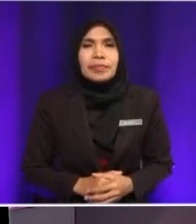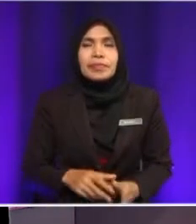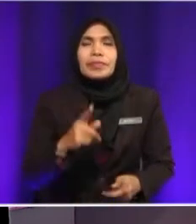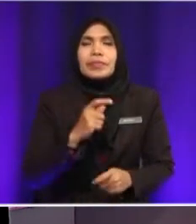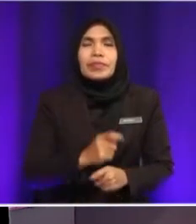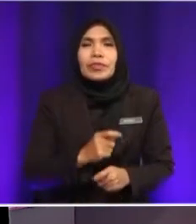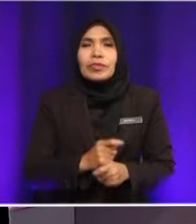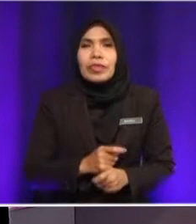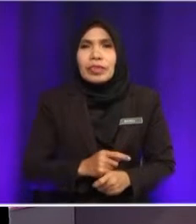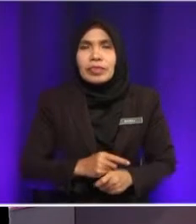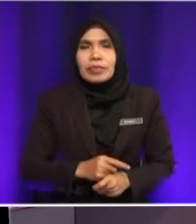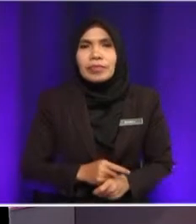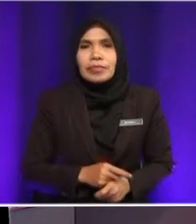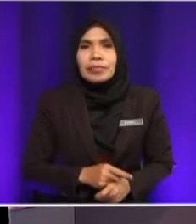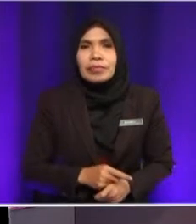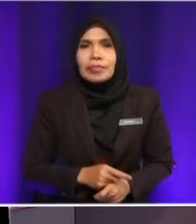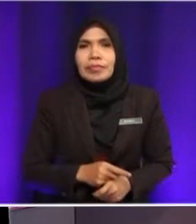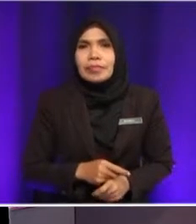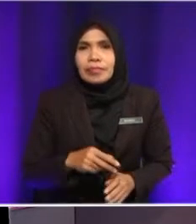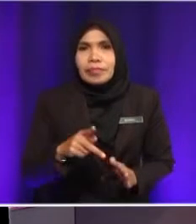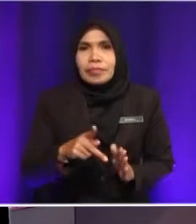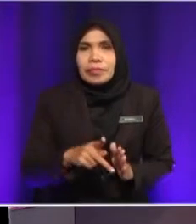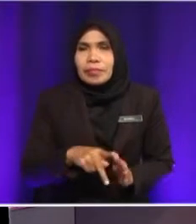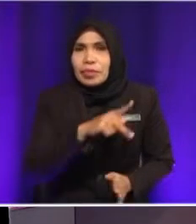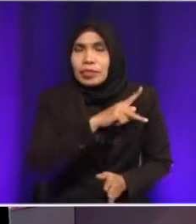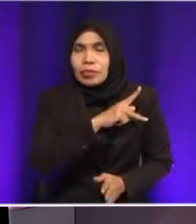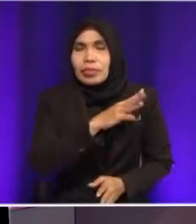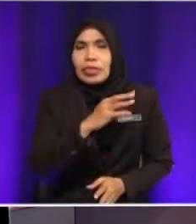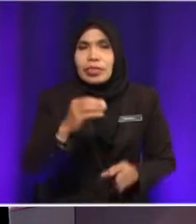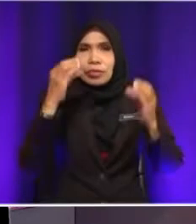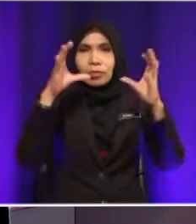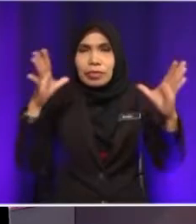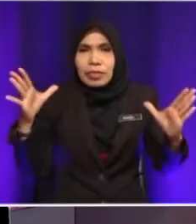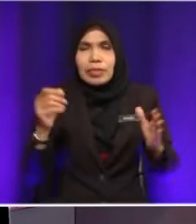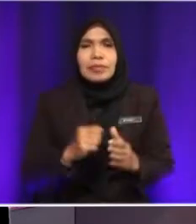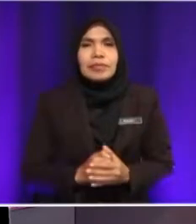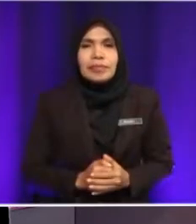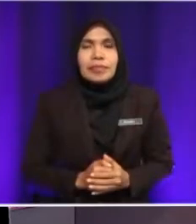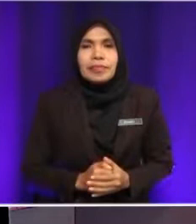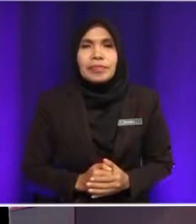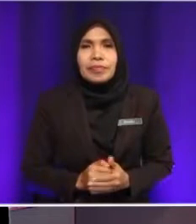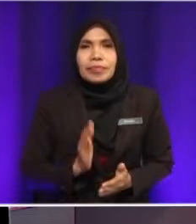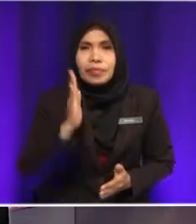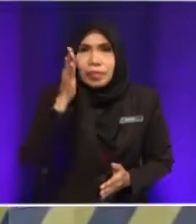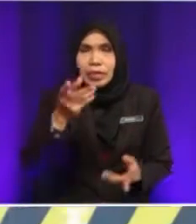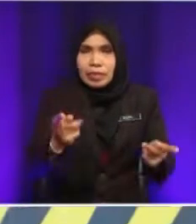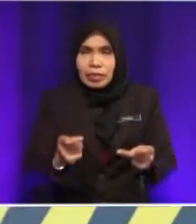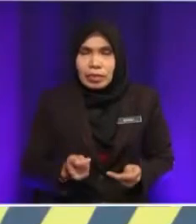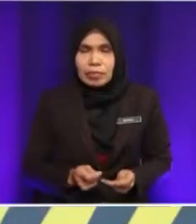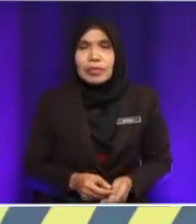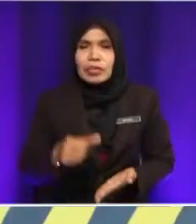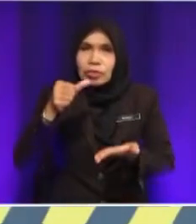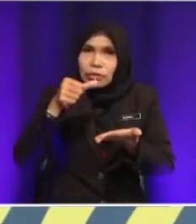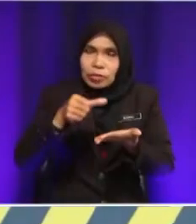juga mereka di sekolah-sekolah akan menerima surat malu-an daripada jpn dan juga BPD Muhammad turun